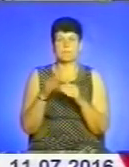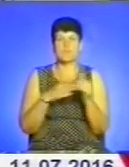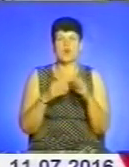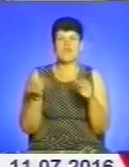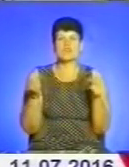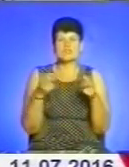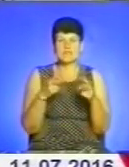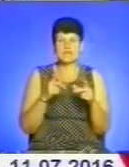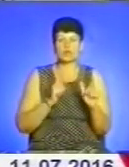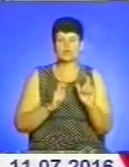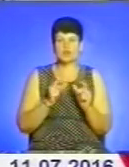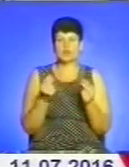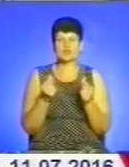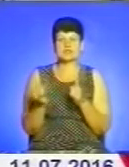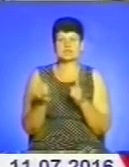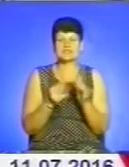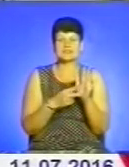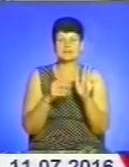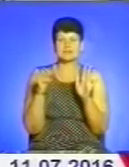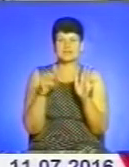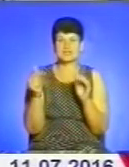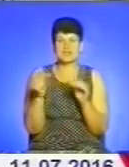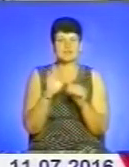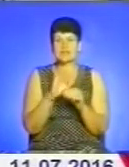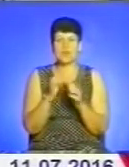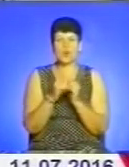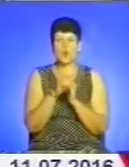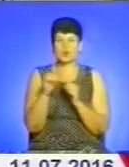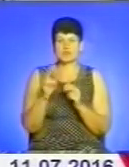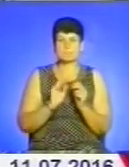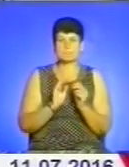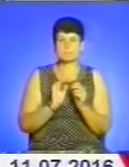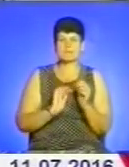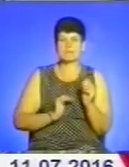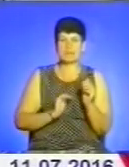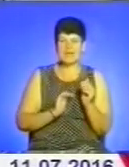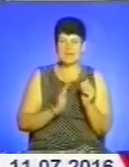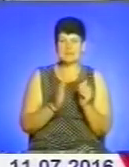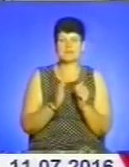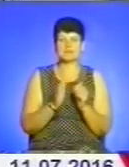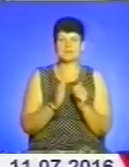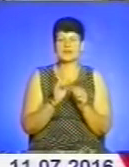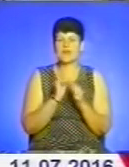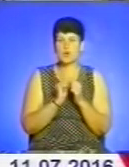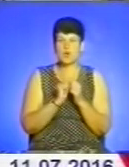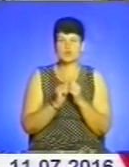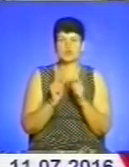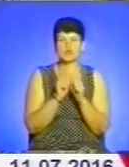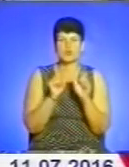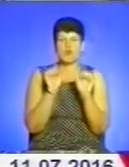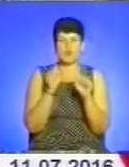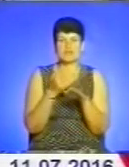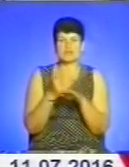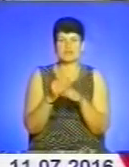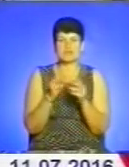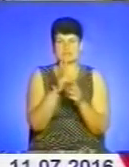грошове забезпечення 7 тисяч гривень далеко не кожен підприємець і далеко не кожна установа може виділити для